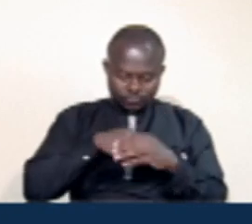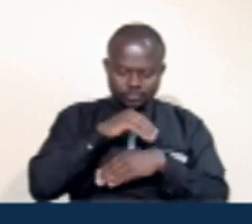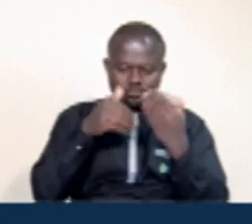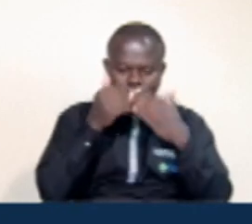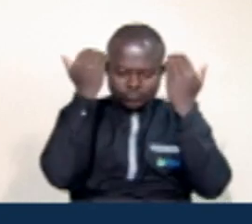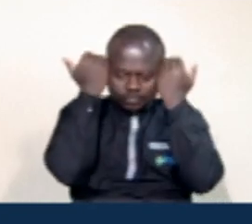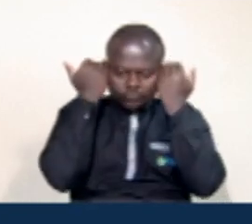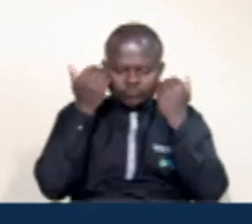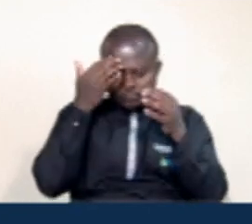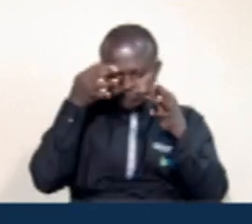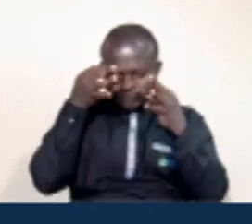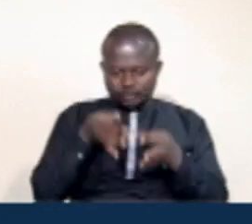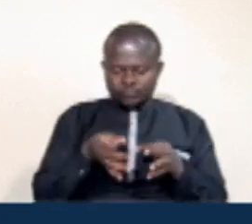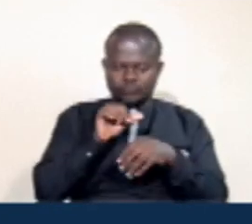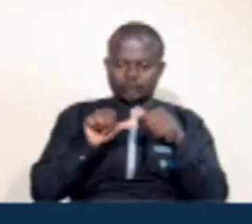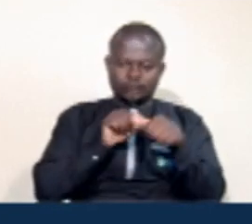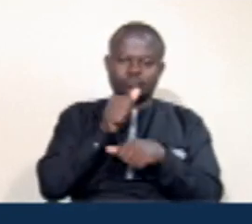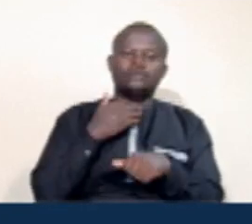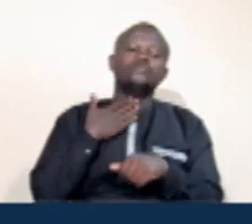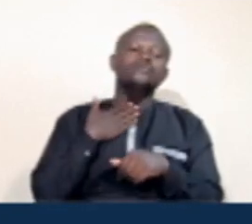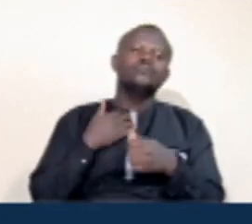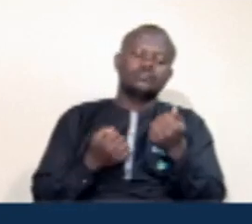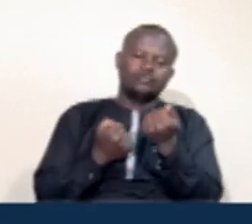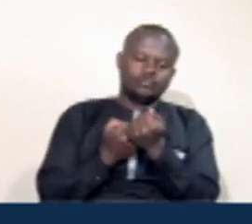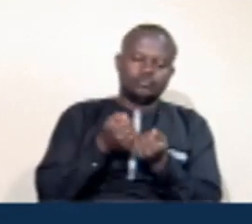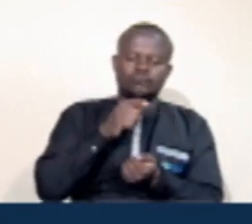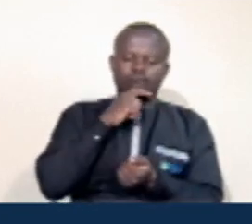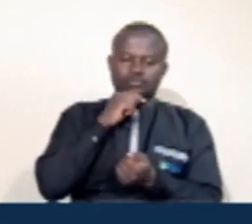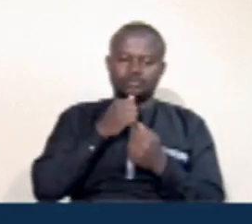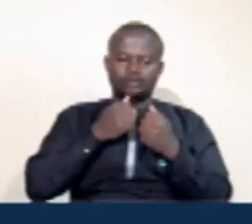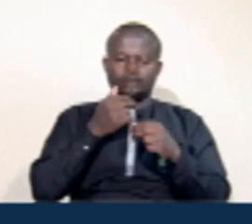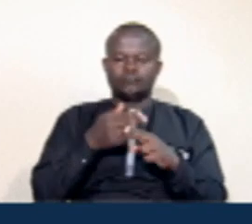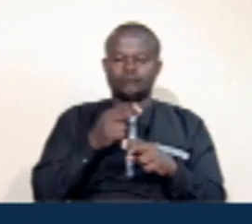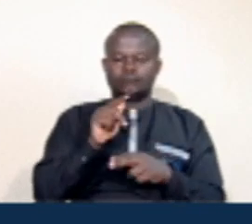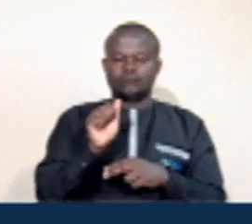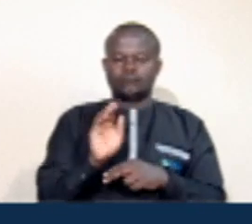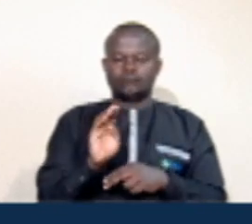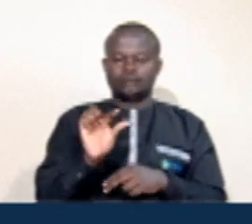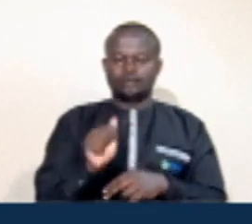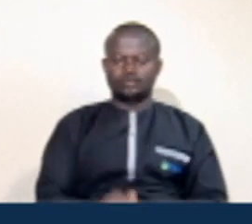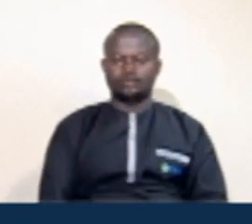urukiko ruzanzura kuri iki cyifuzo cyabunganiraga uyu munyarwanda Kabuga Felicien.